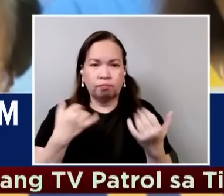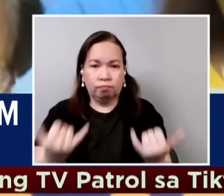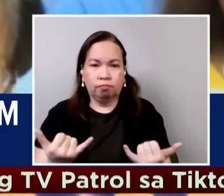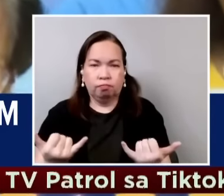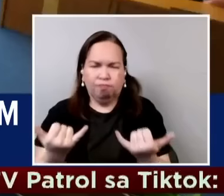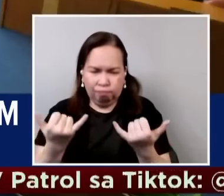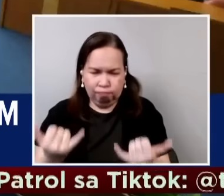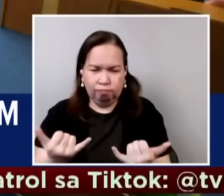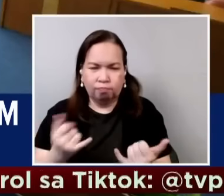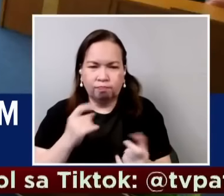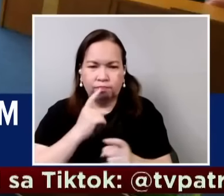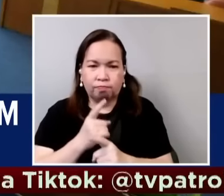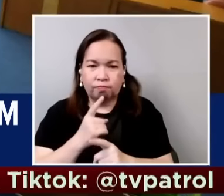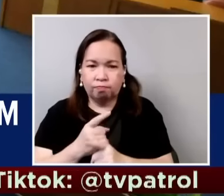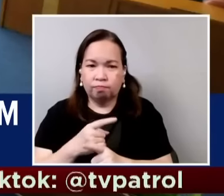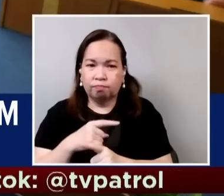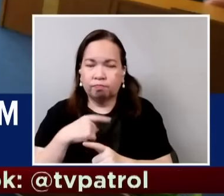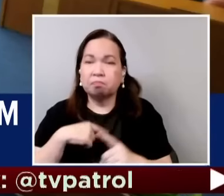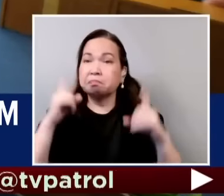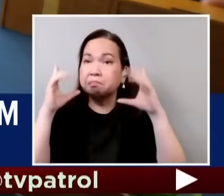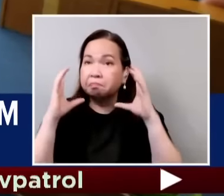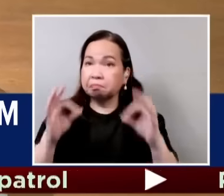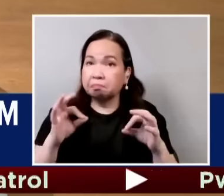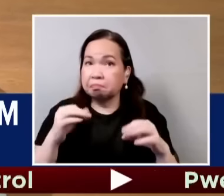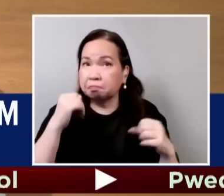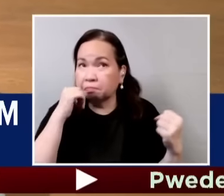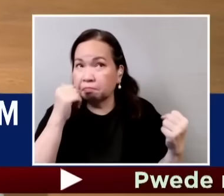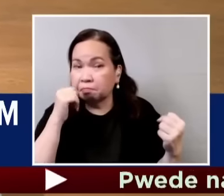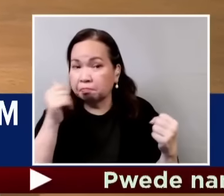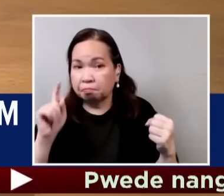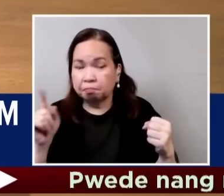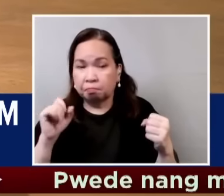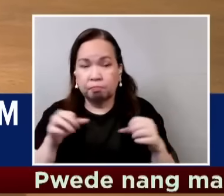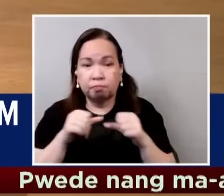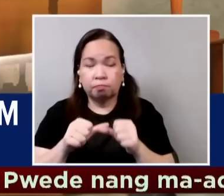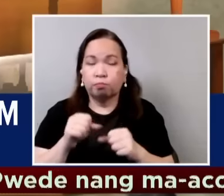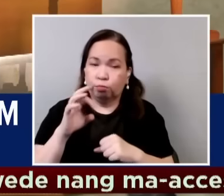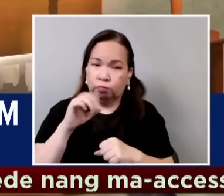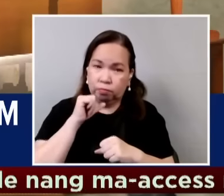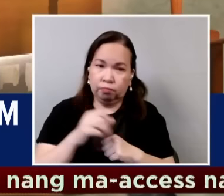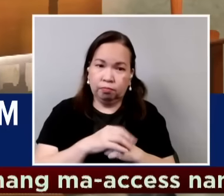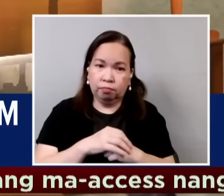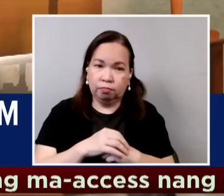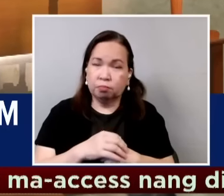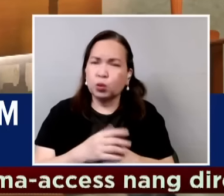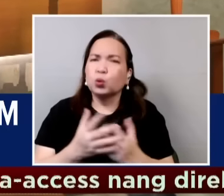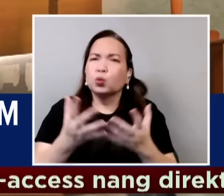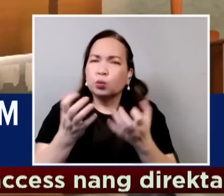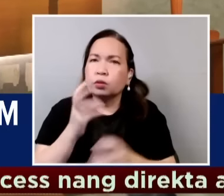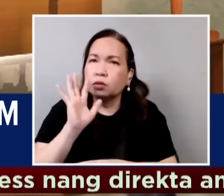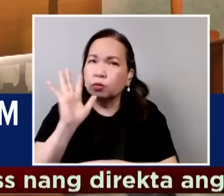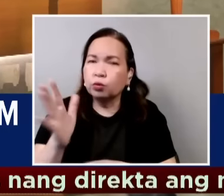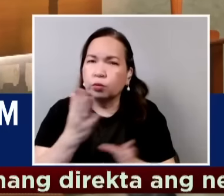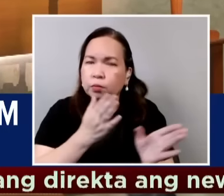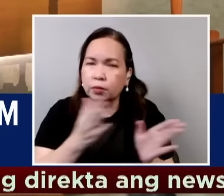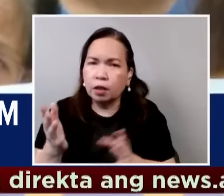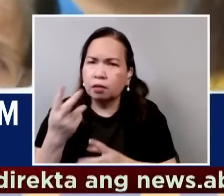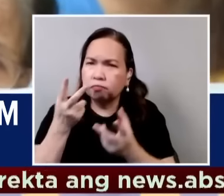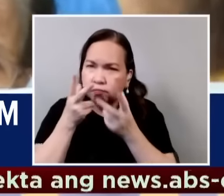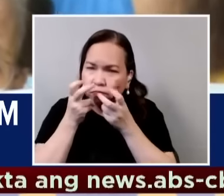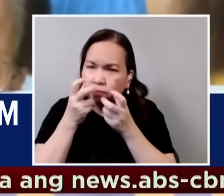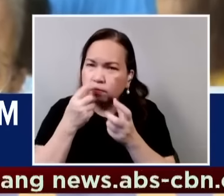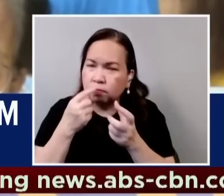to ang aming desisyon sa mga susunod pang araw kung ipagpapatuloy po namin ito. Gusto po naming marinig kung ano yung programang